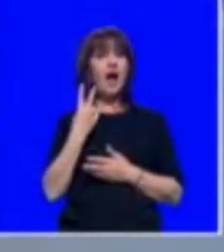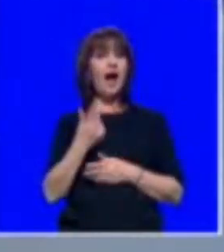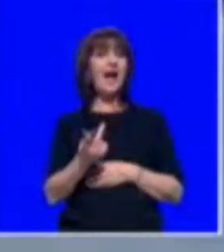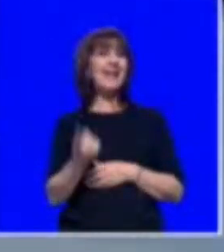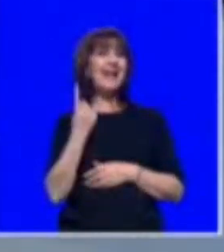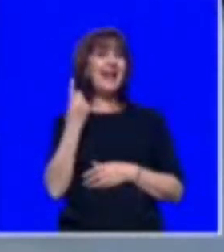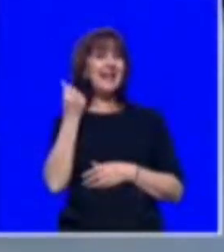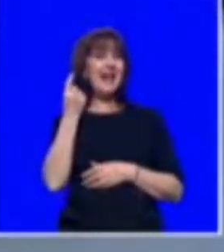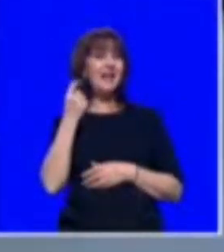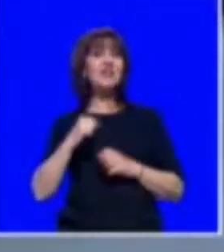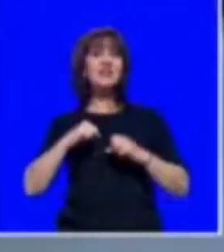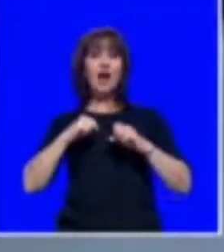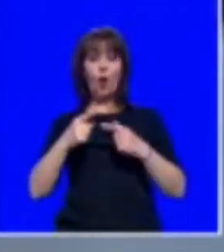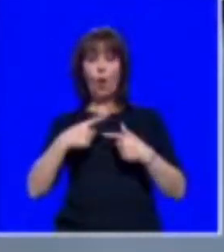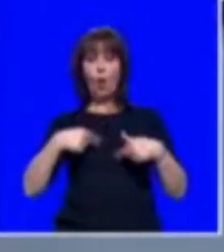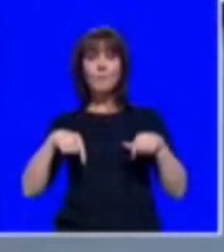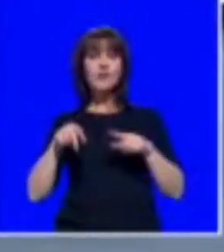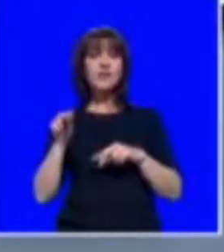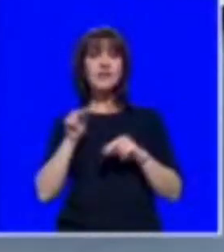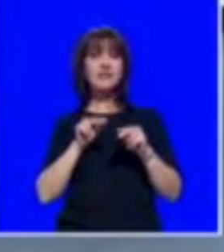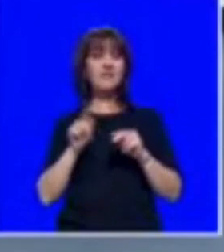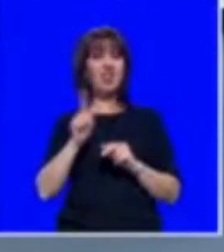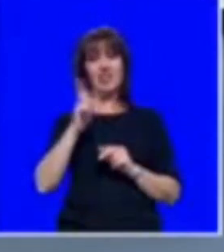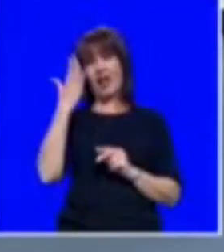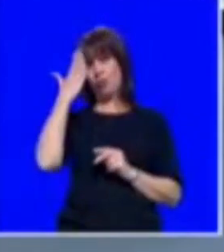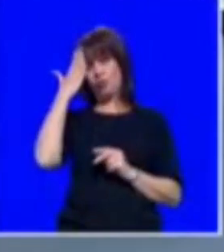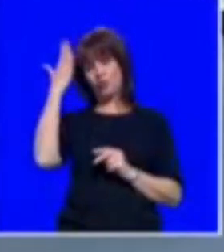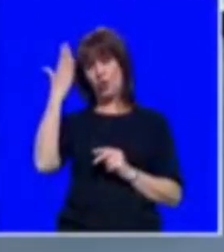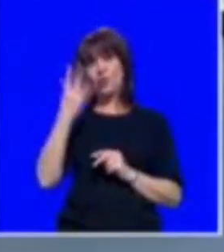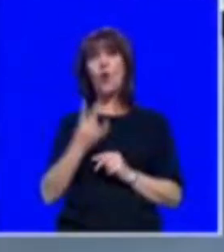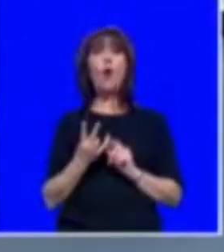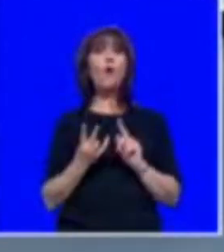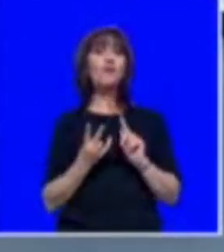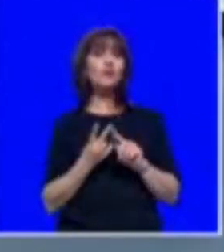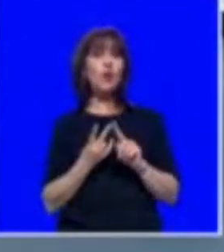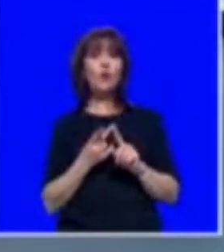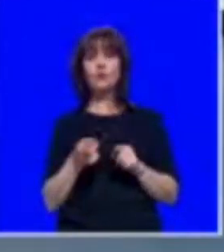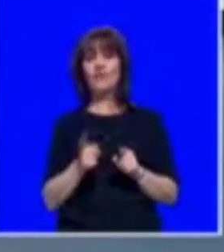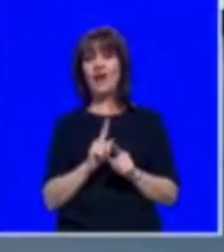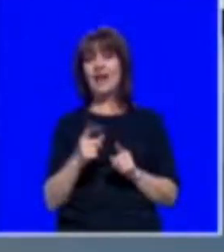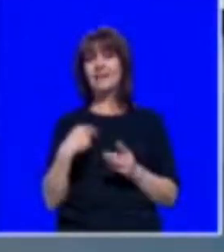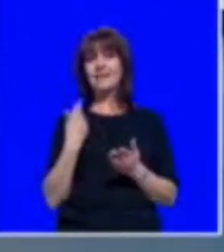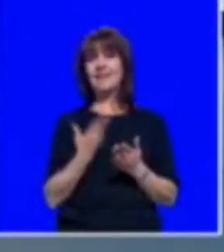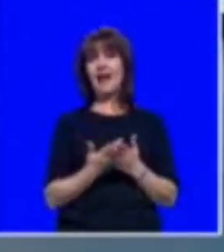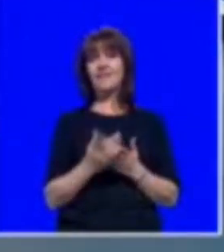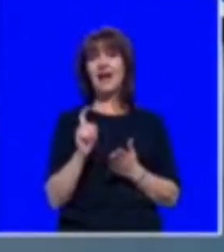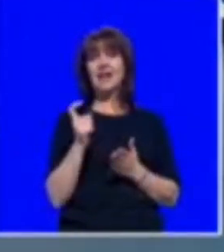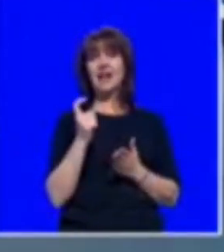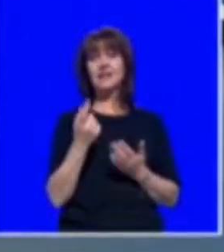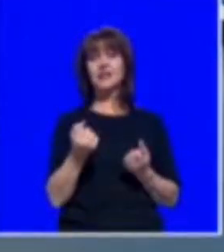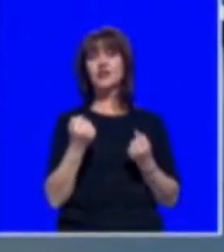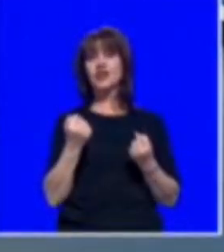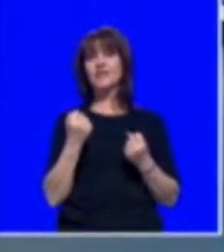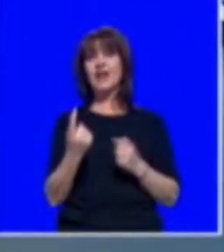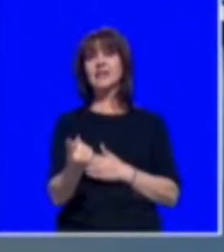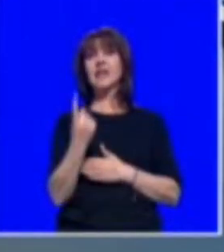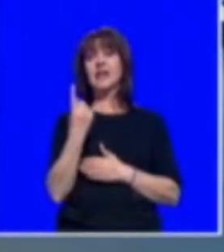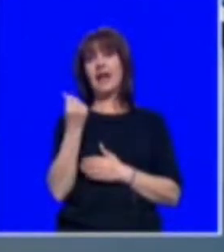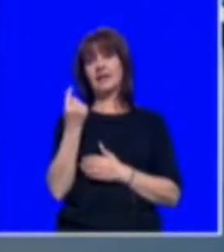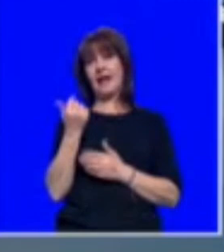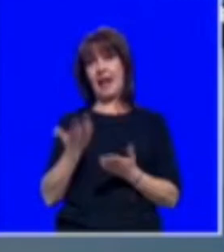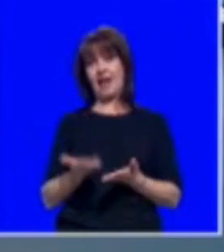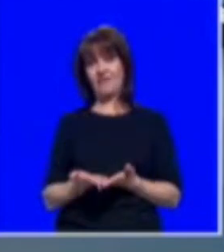общински съветник, първо, не е достойно заплащане, второ, по никакъв начин не гарантира, че този човек живее с 1000 лева, нали така? Не, това е